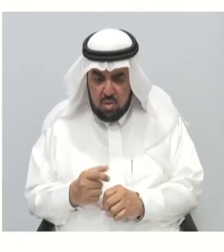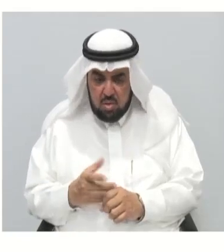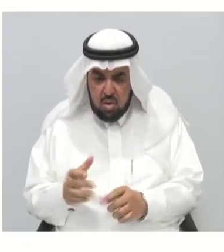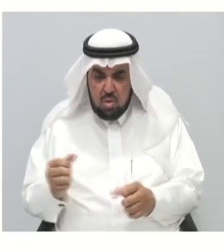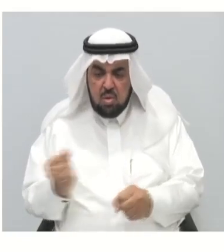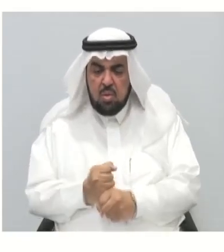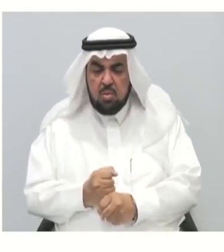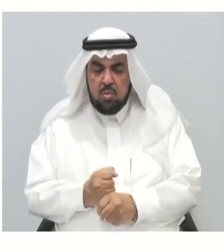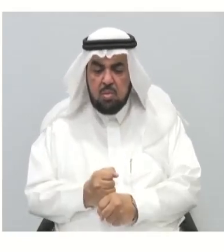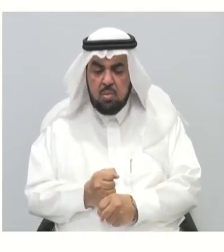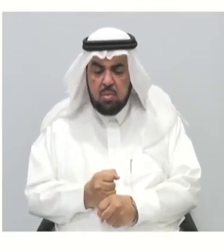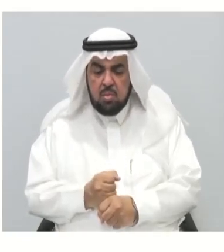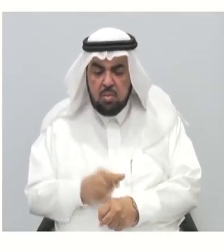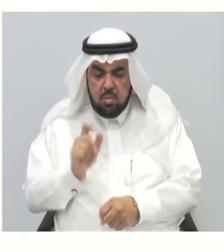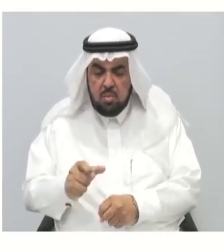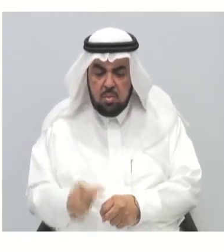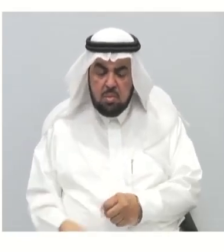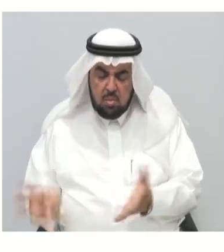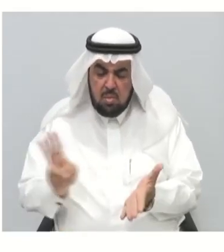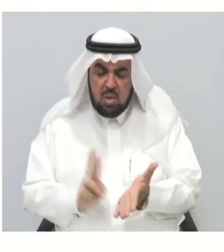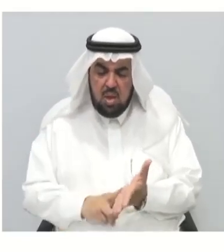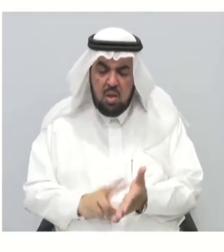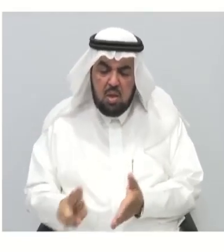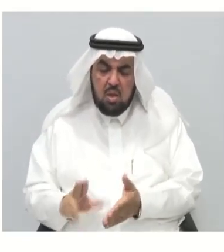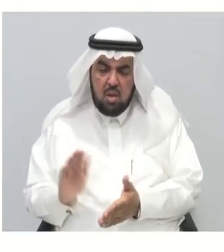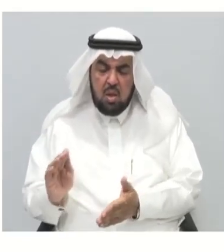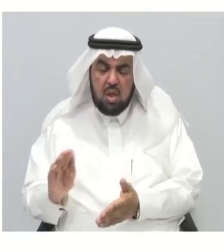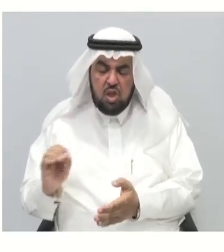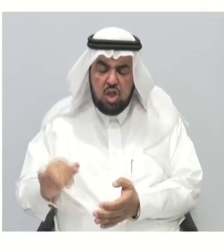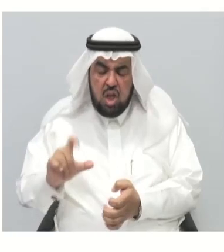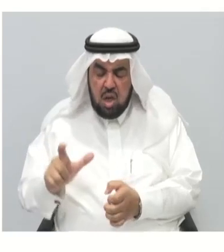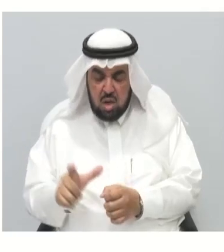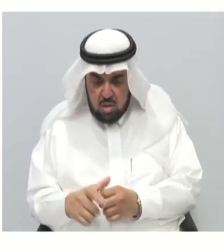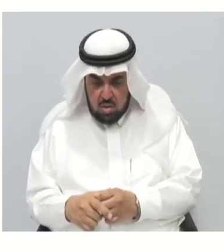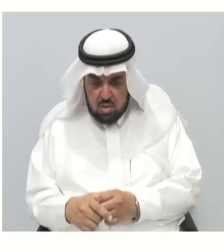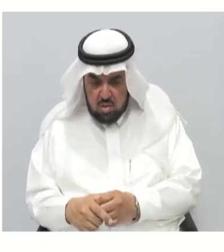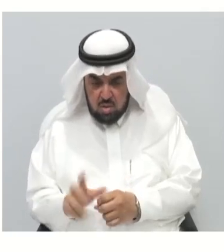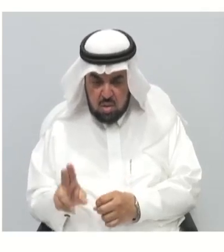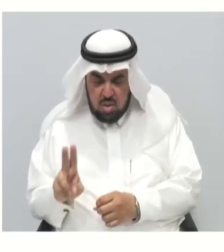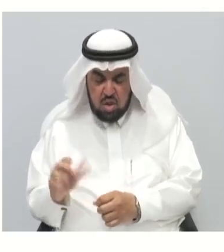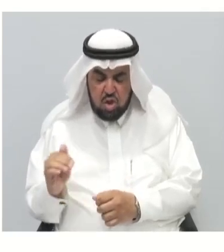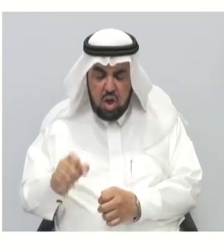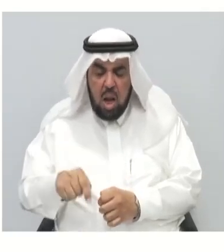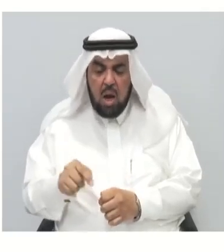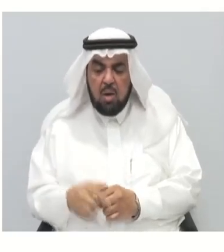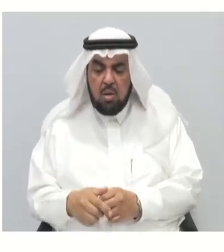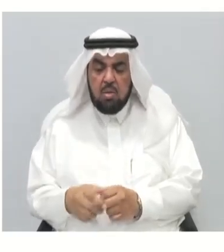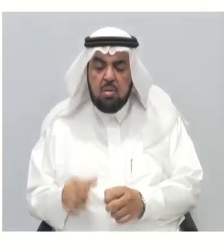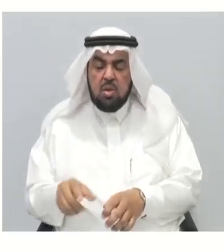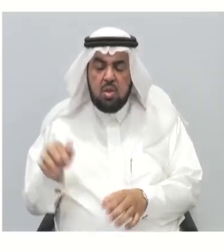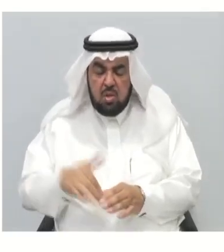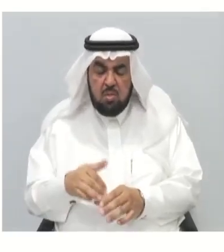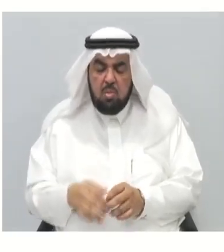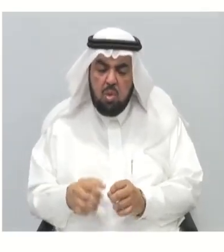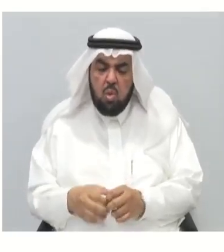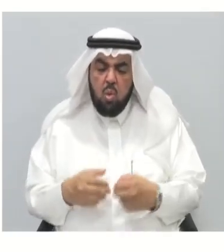بعمل بالضغط على التسجيل او ريجست ريجستر ناو او تسجيل الان فيتم تسجيلك